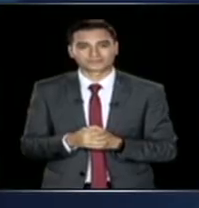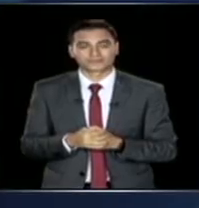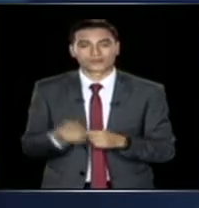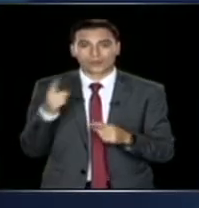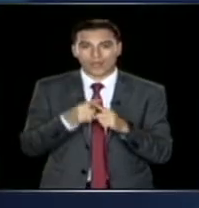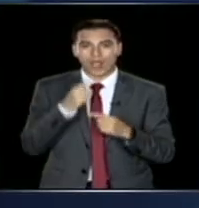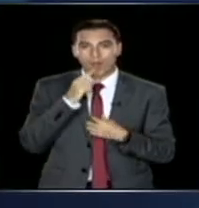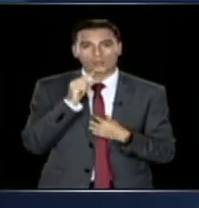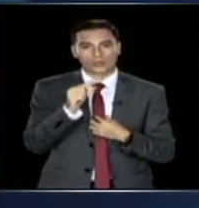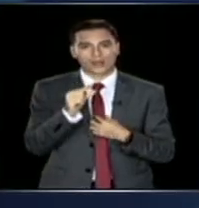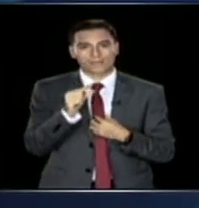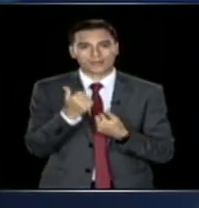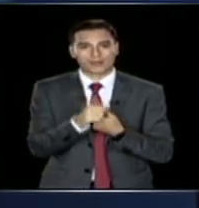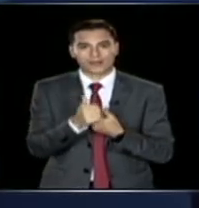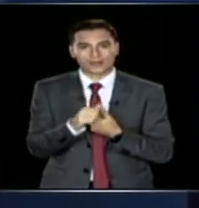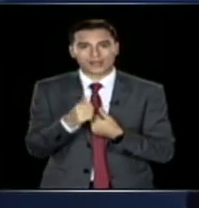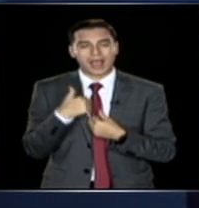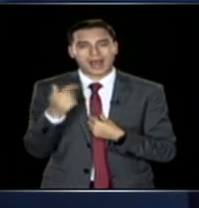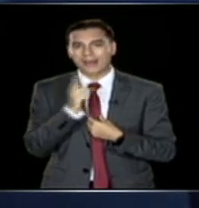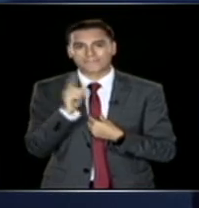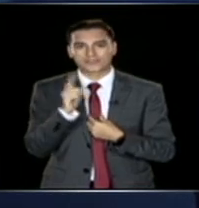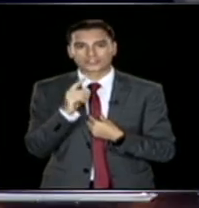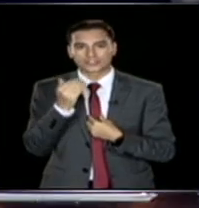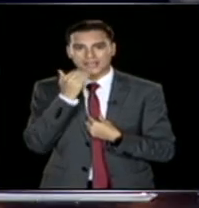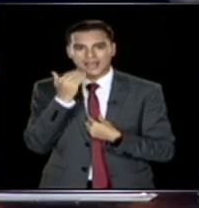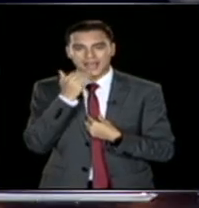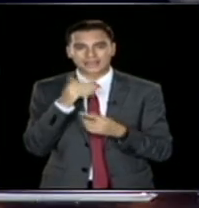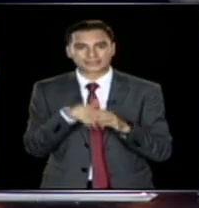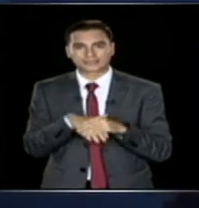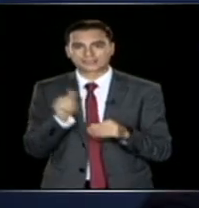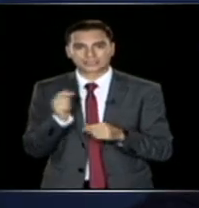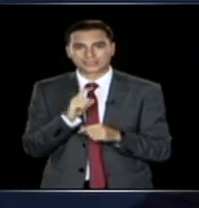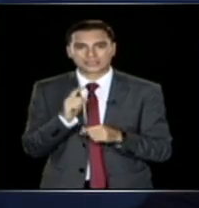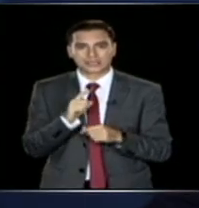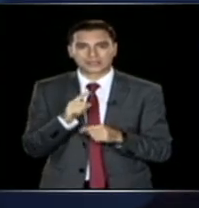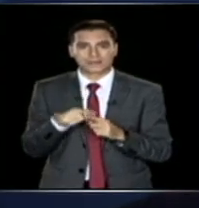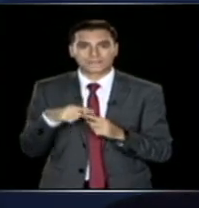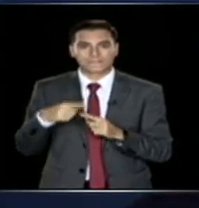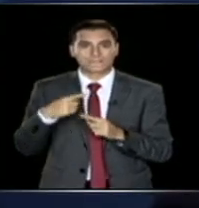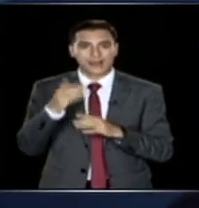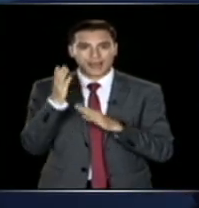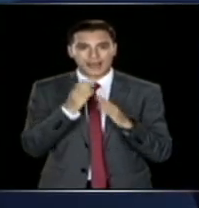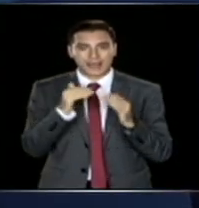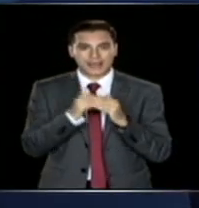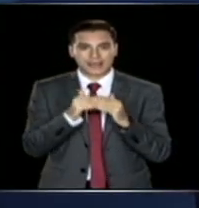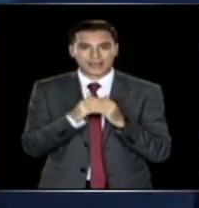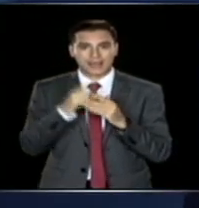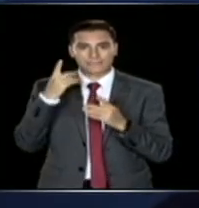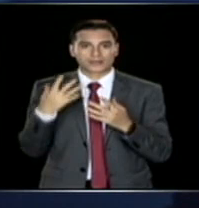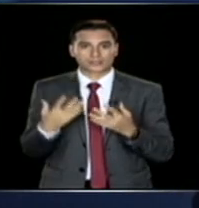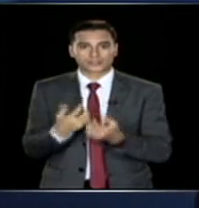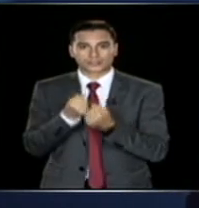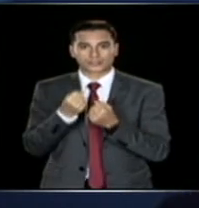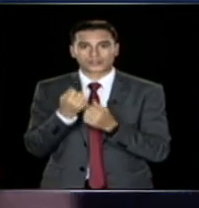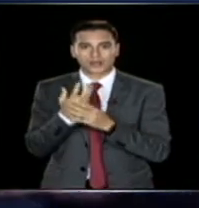وعايز اقول كلمة، انا متيأس. تيأسي من ايه؟ دع الايام دفع المدتاؤه، وجب